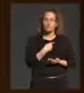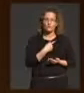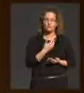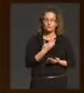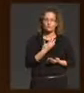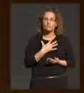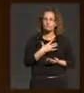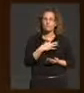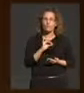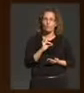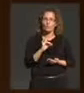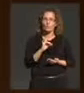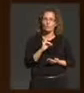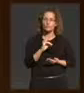Kopa.